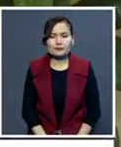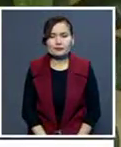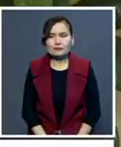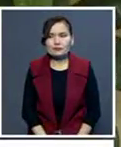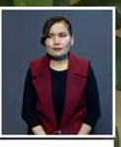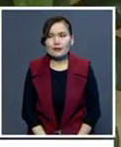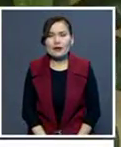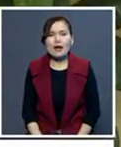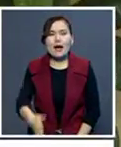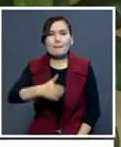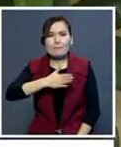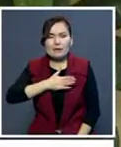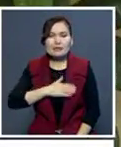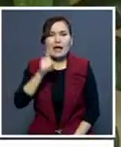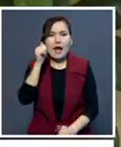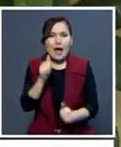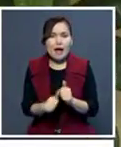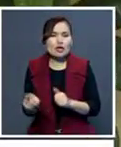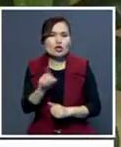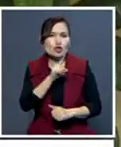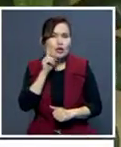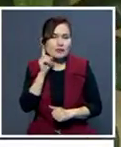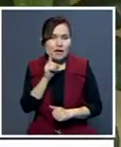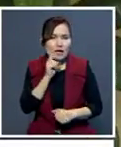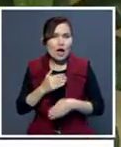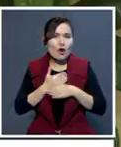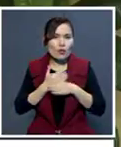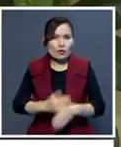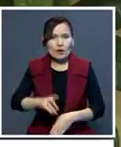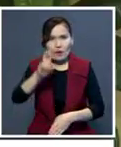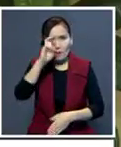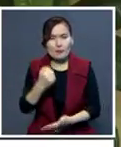Біз әр санаттағы жастарға арналған мемлекеттік қолдау шараларын